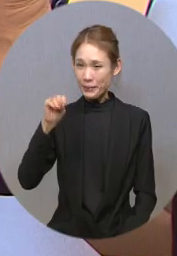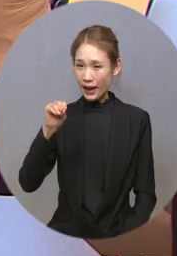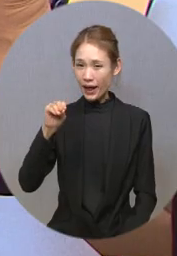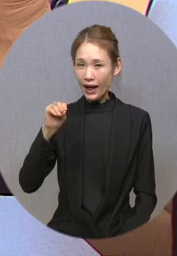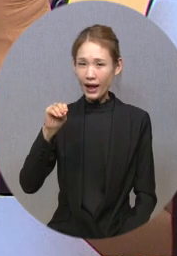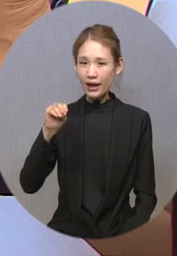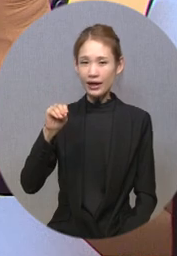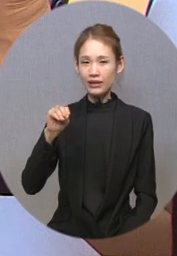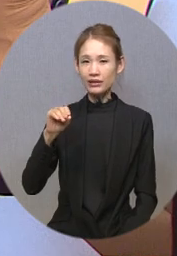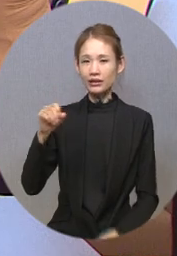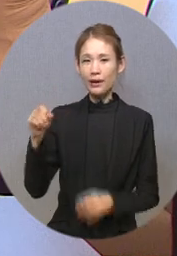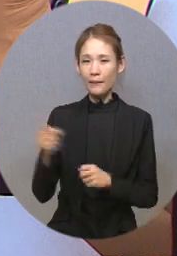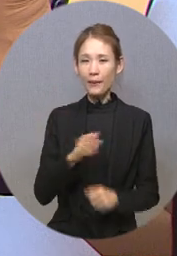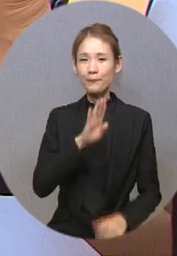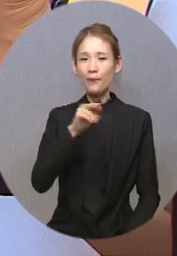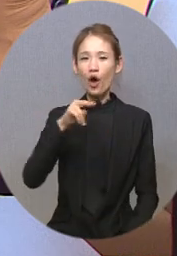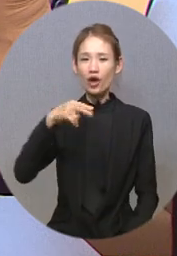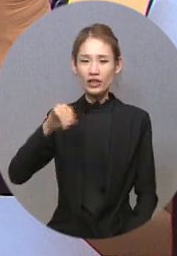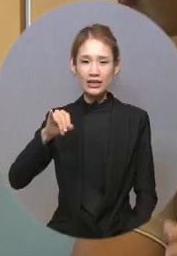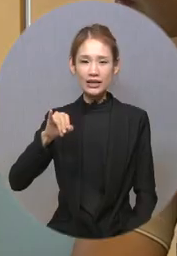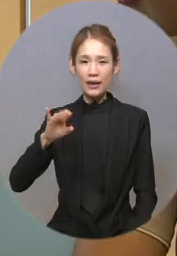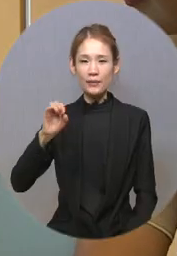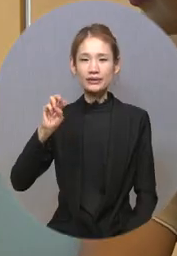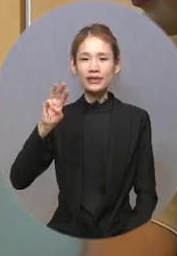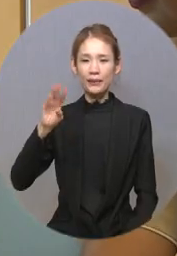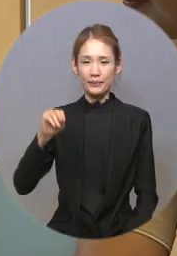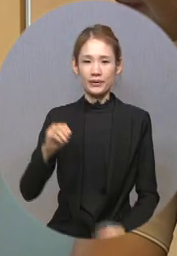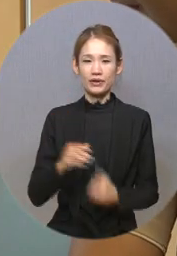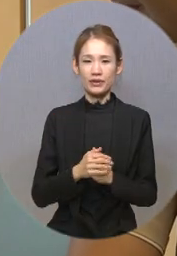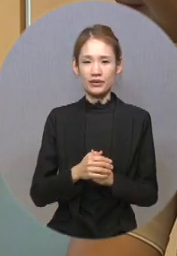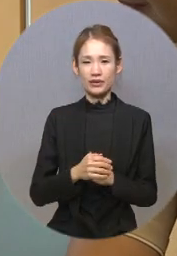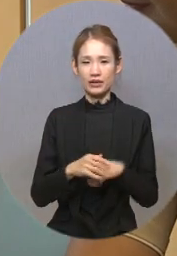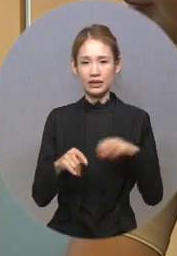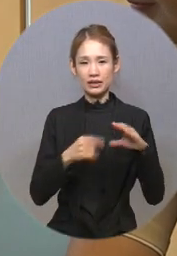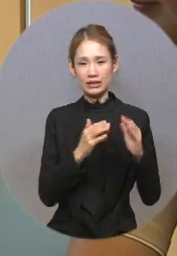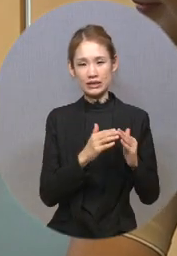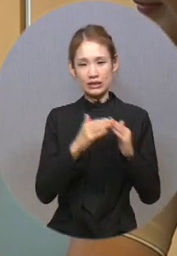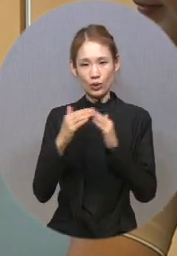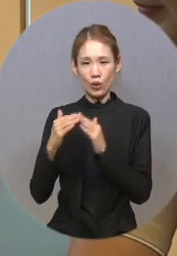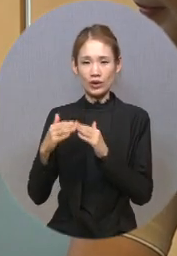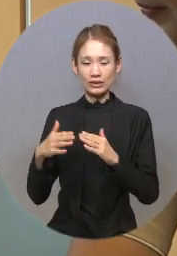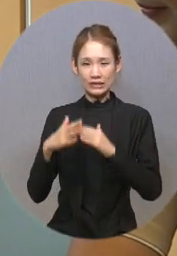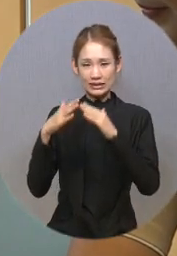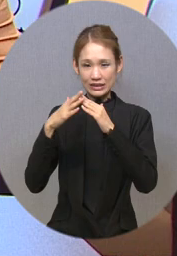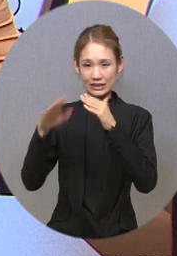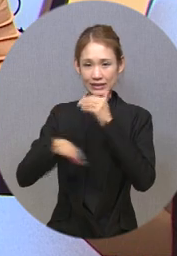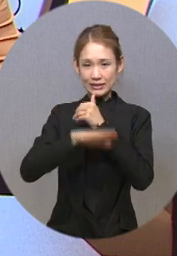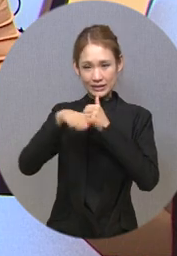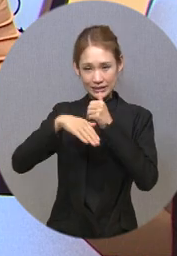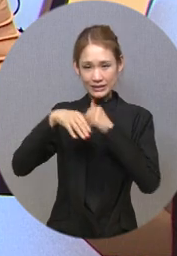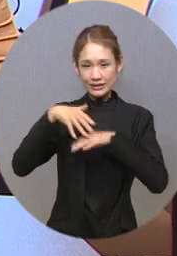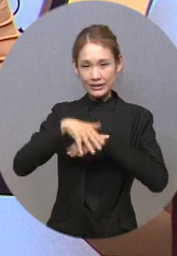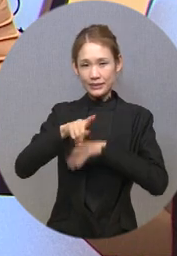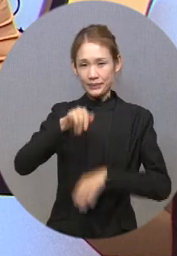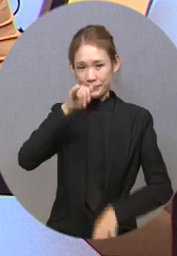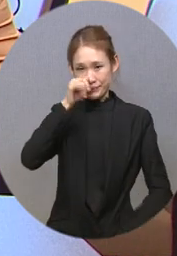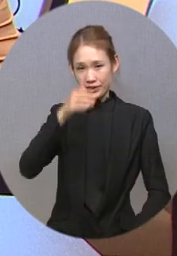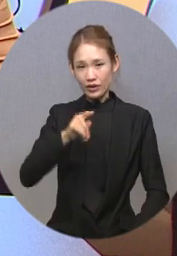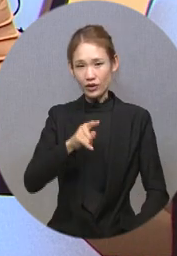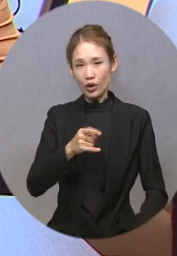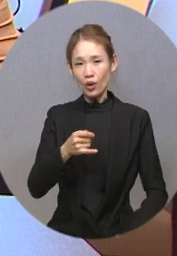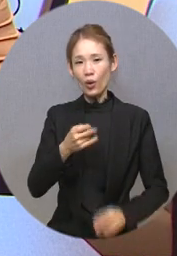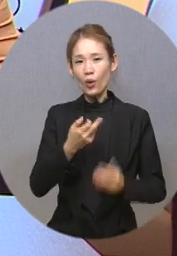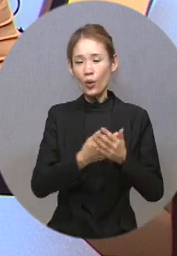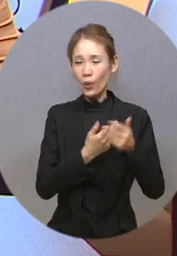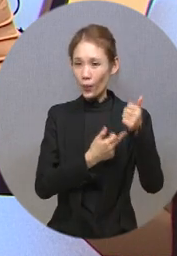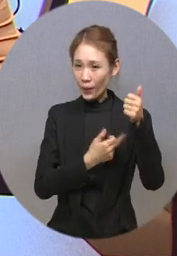그거 어디하면 30,000원 오히려 주네. 이동식 그늘집 카트가 있대요. 카트가 있는데 거기서 오빠가 필요한 거 돈 주고 사야